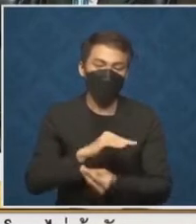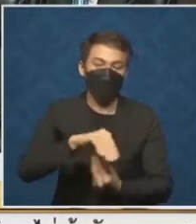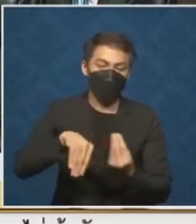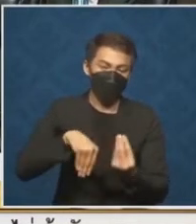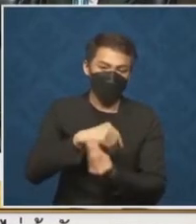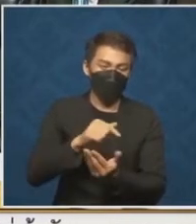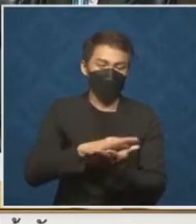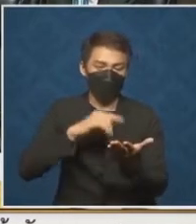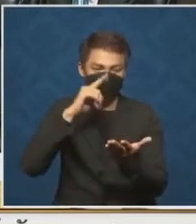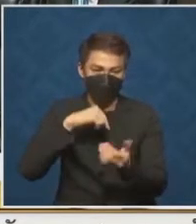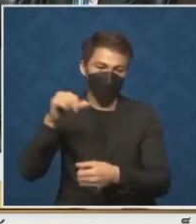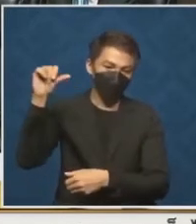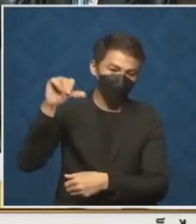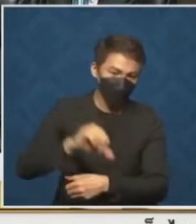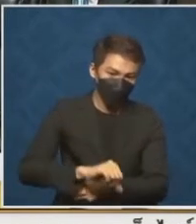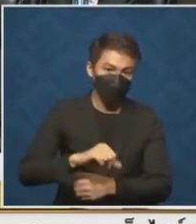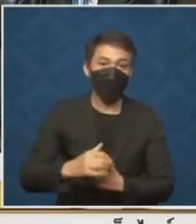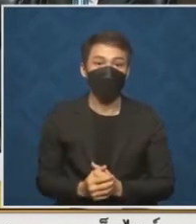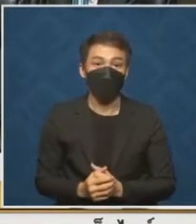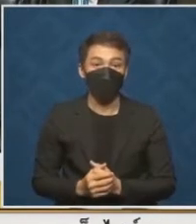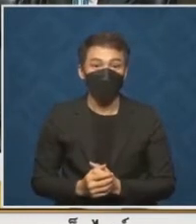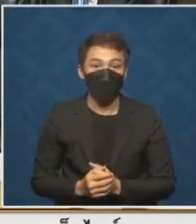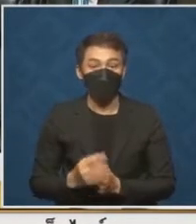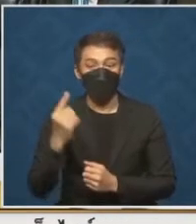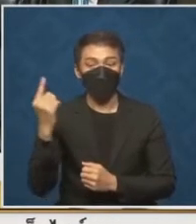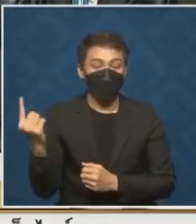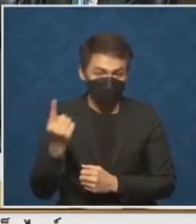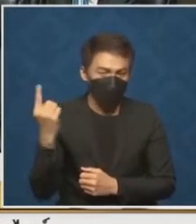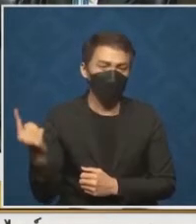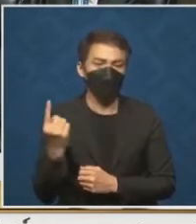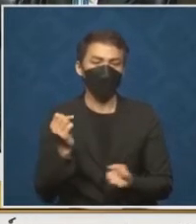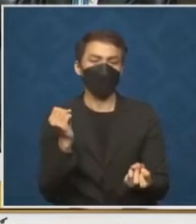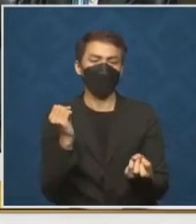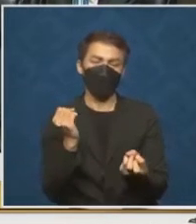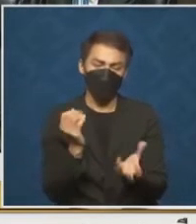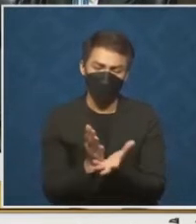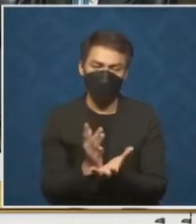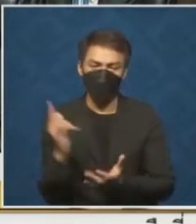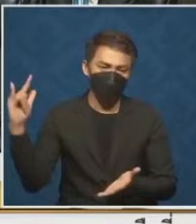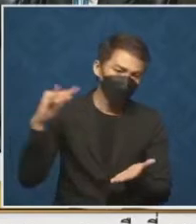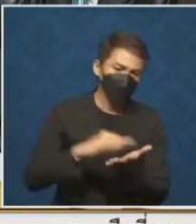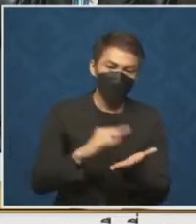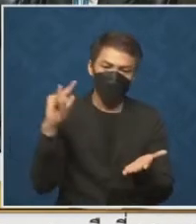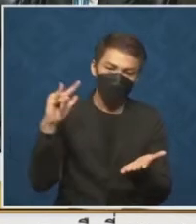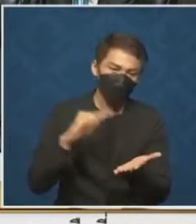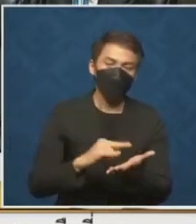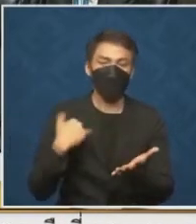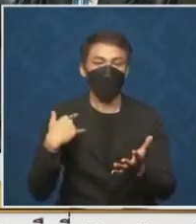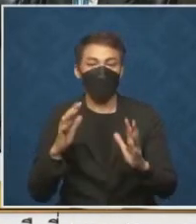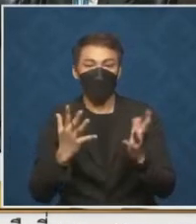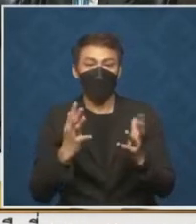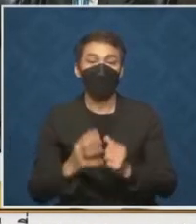อย่างรุนแรงขณะที่รัฐบาลไม่มีมาตรการเยียวยาที่เหมาะ